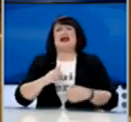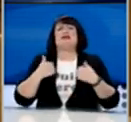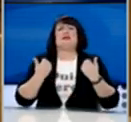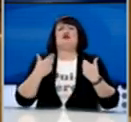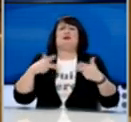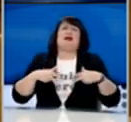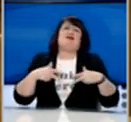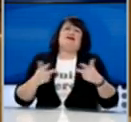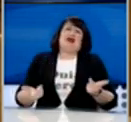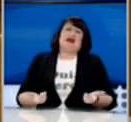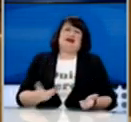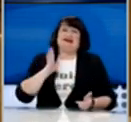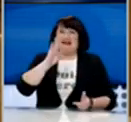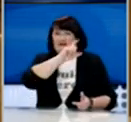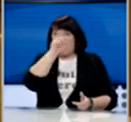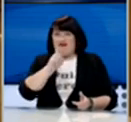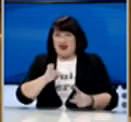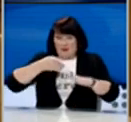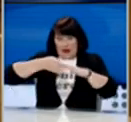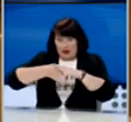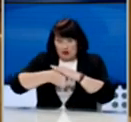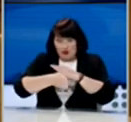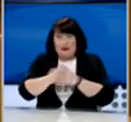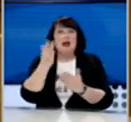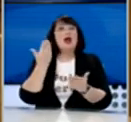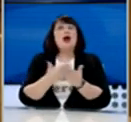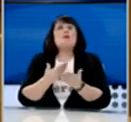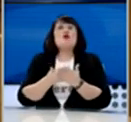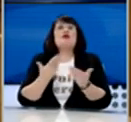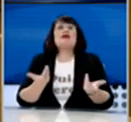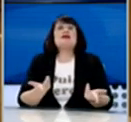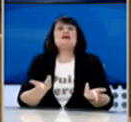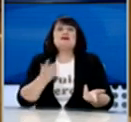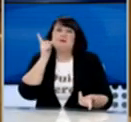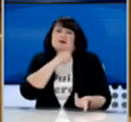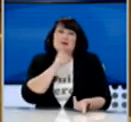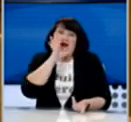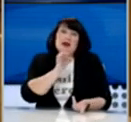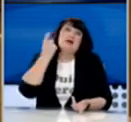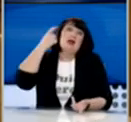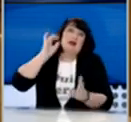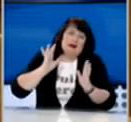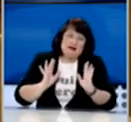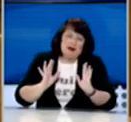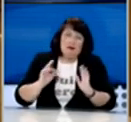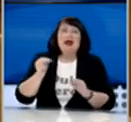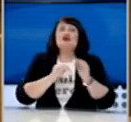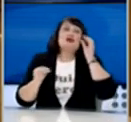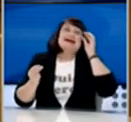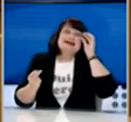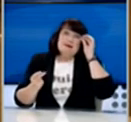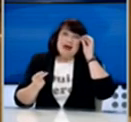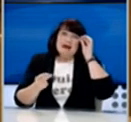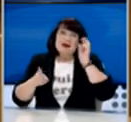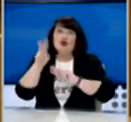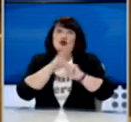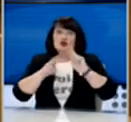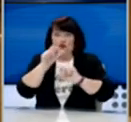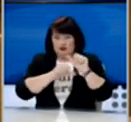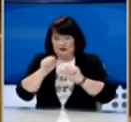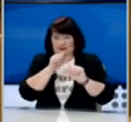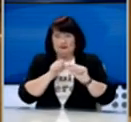βίο βιώνεται δεν αποδεικνύεται και δεν διαψεύδεται αυτό σημαίνει ότι η κλιματική αλλαγή